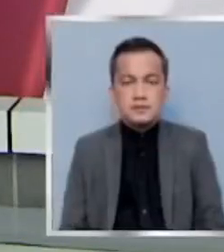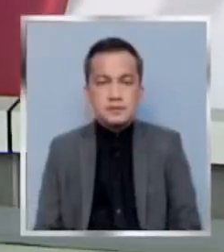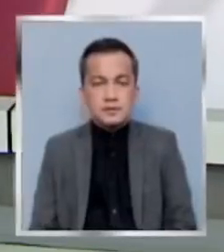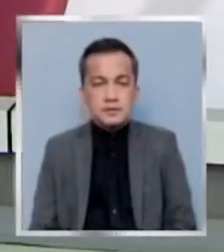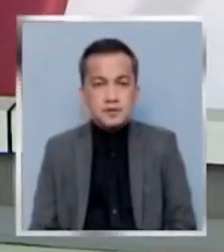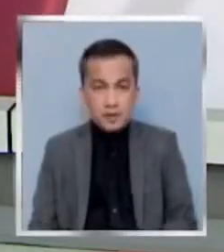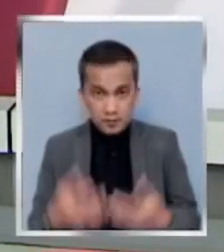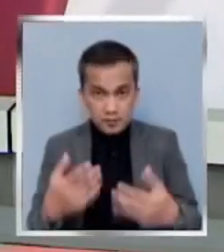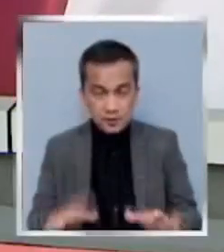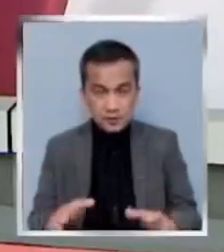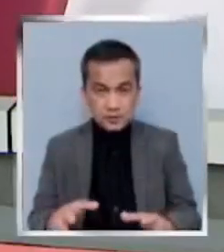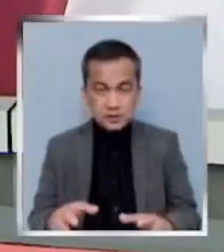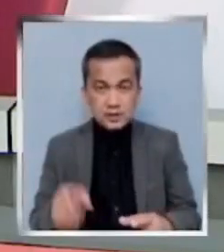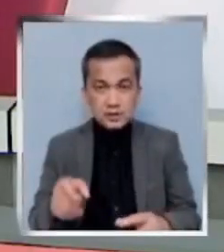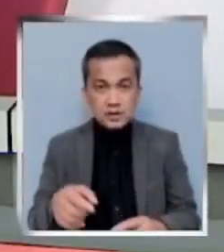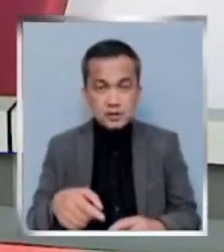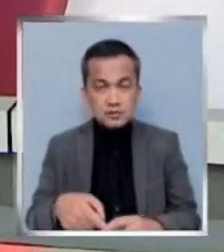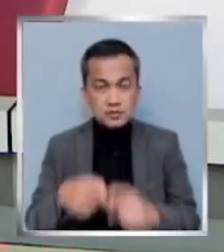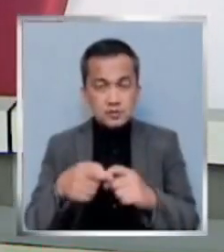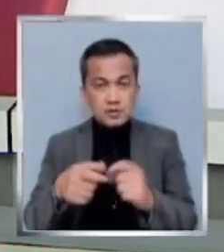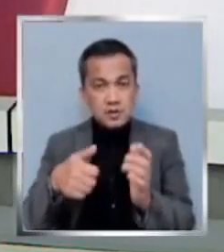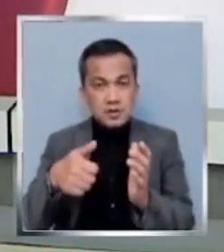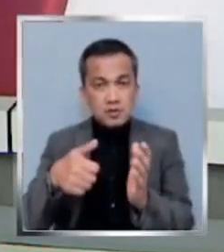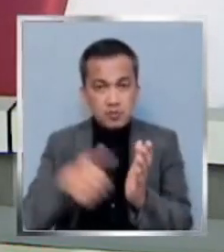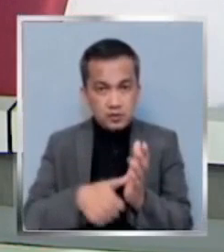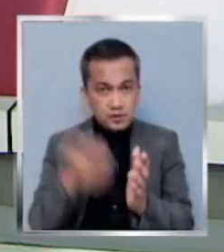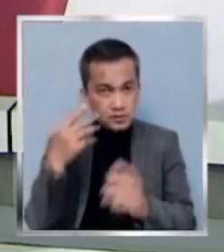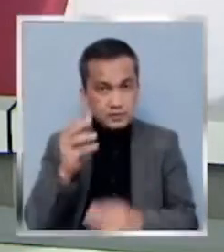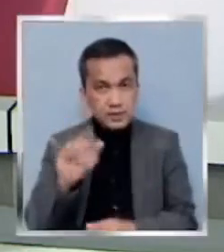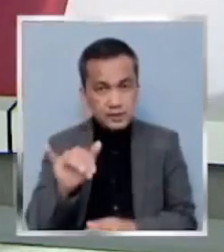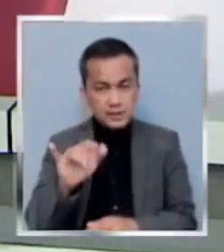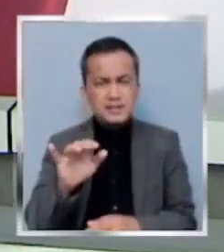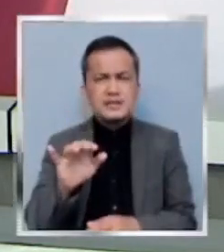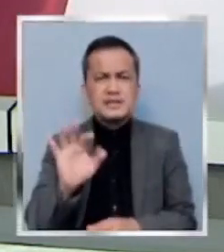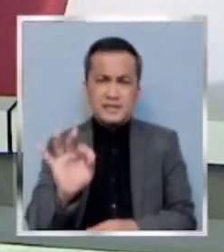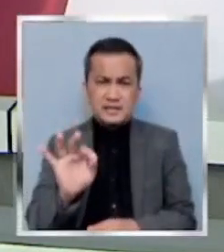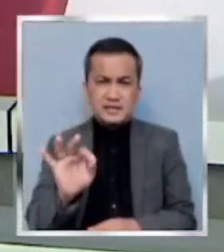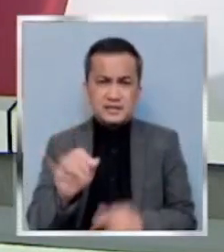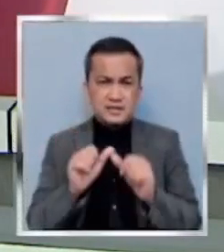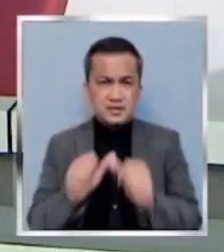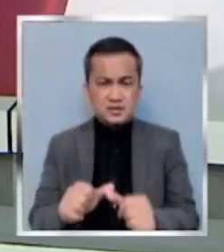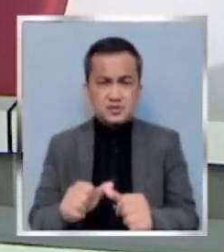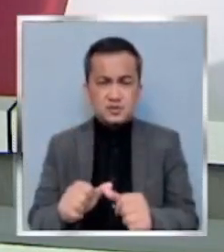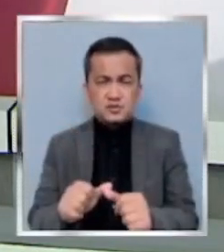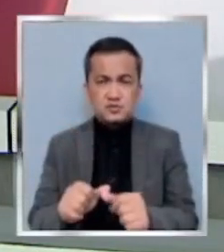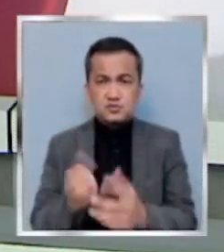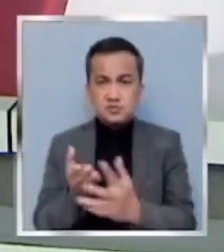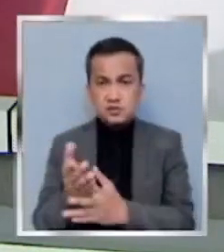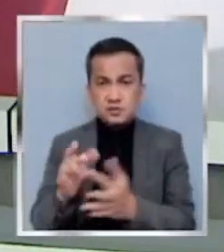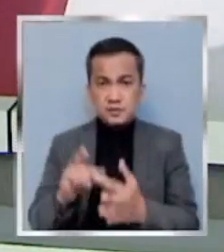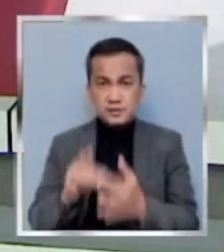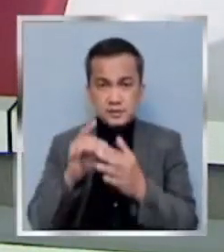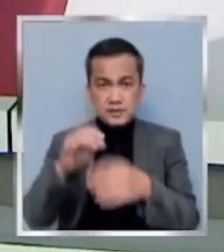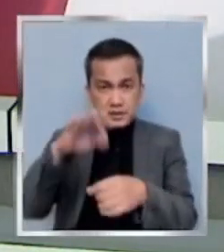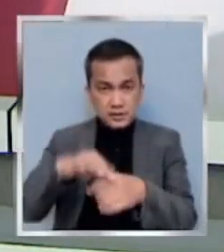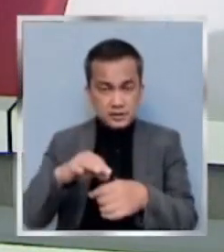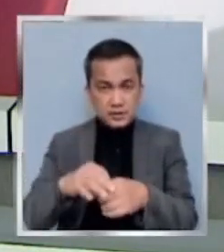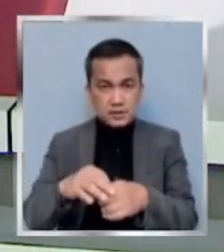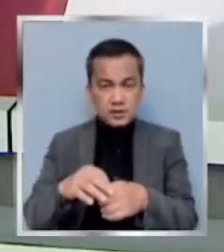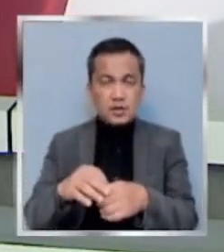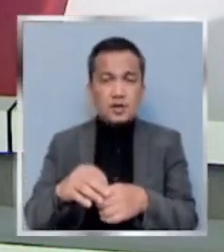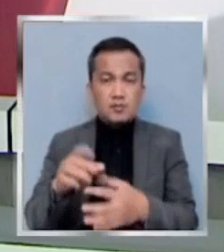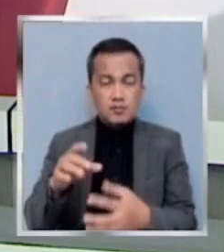sang naunsyaming botohan noong May 9, natuloy na rin sa pamagitan ng special elections ang botohan sa Lanao del